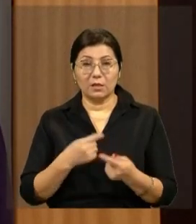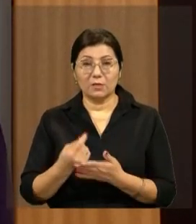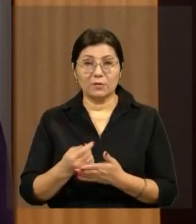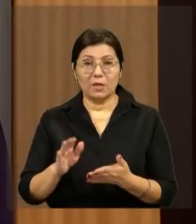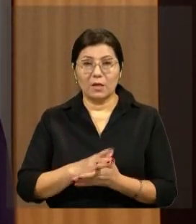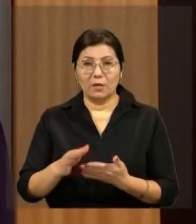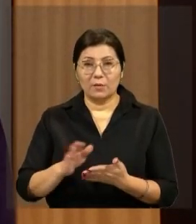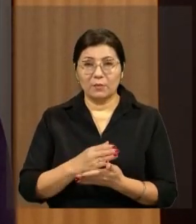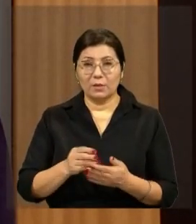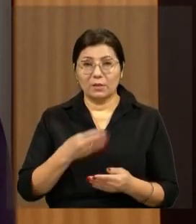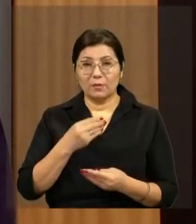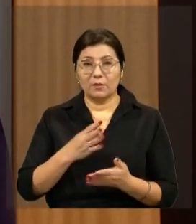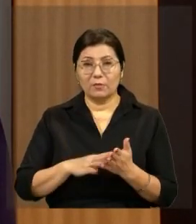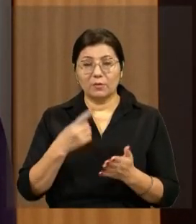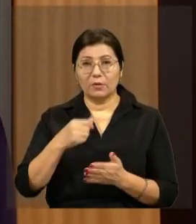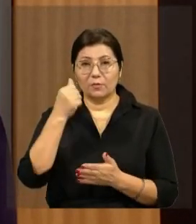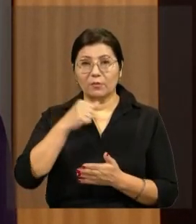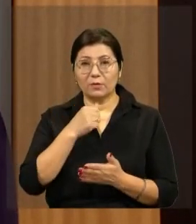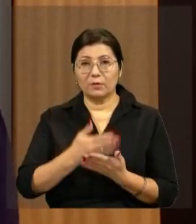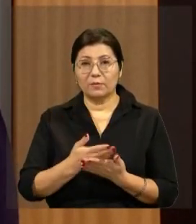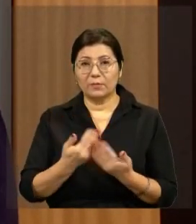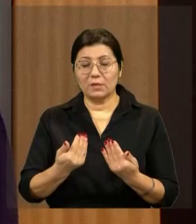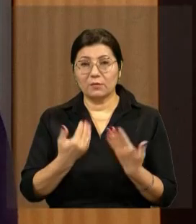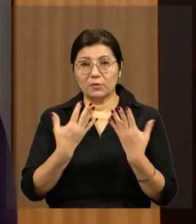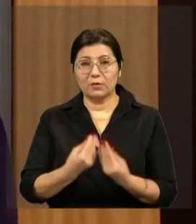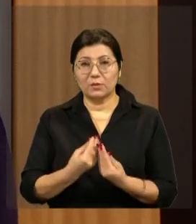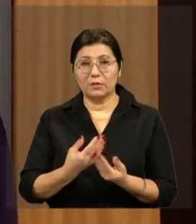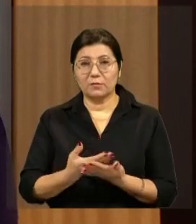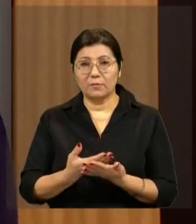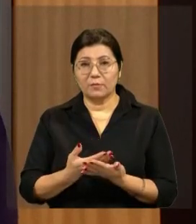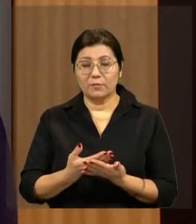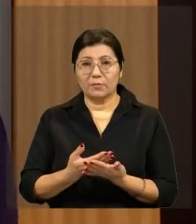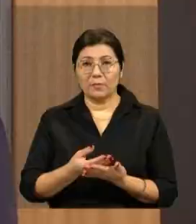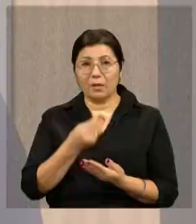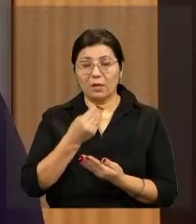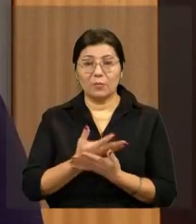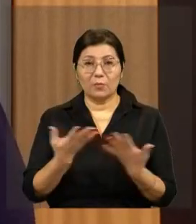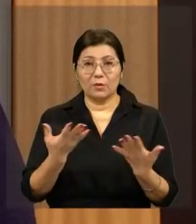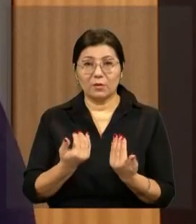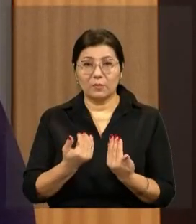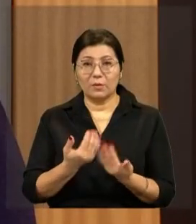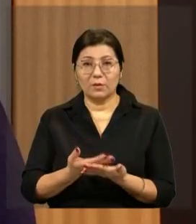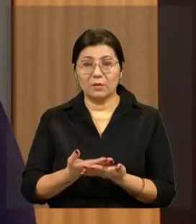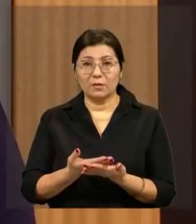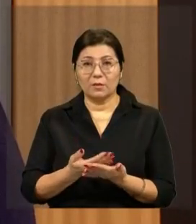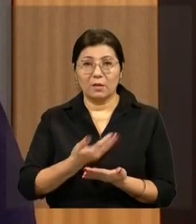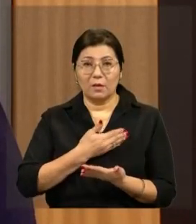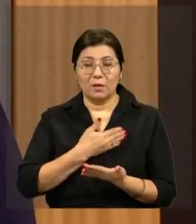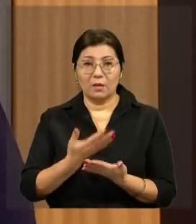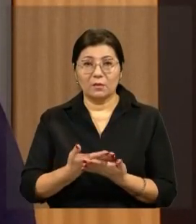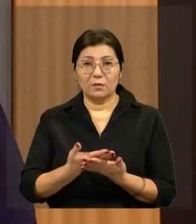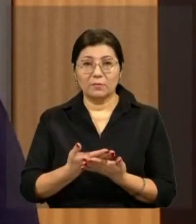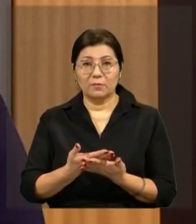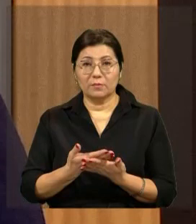кормить. И вот с 91-го года по сегодняшний день кормлю их. Теперь хотим поставить